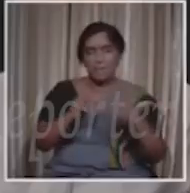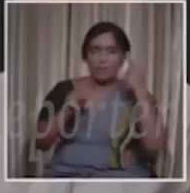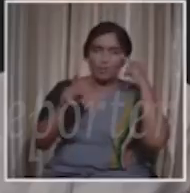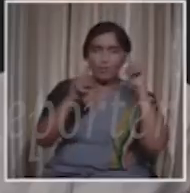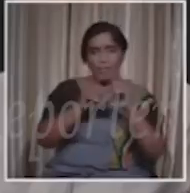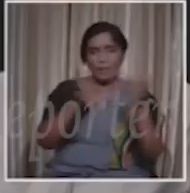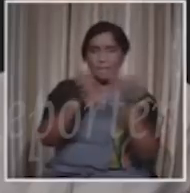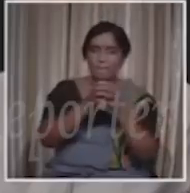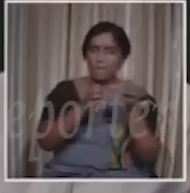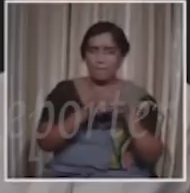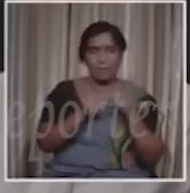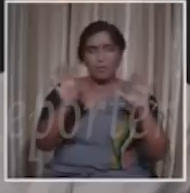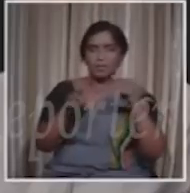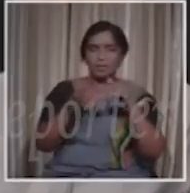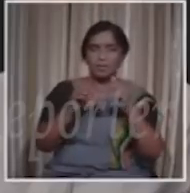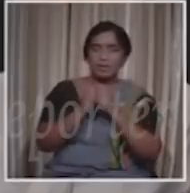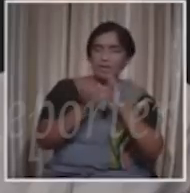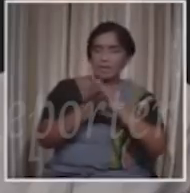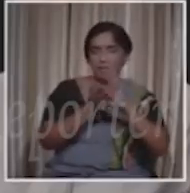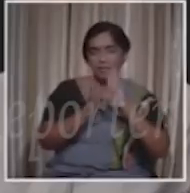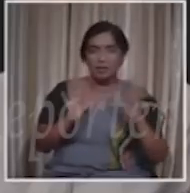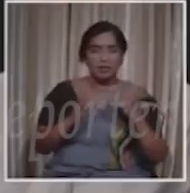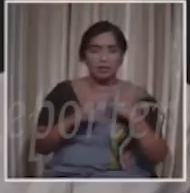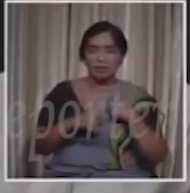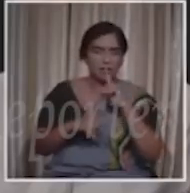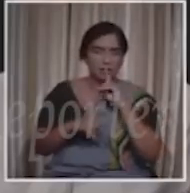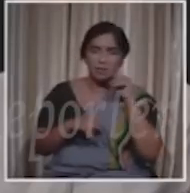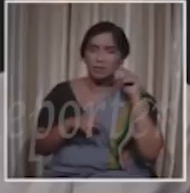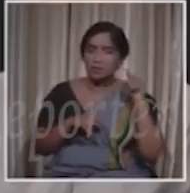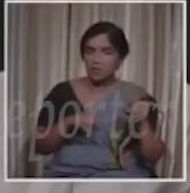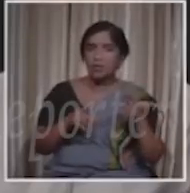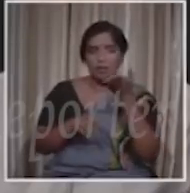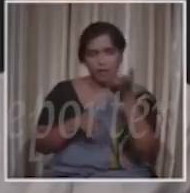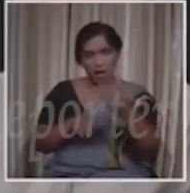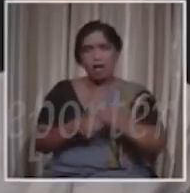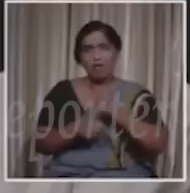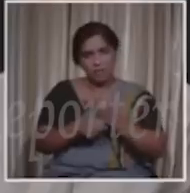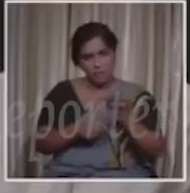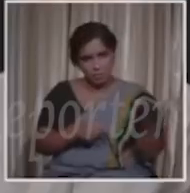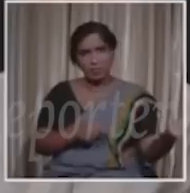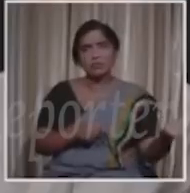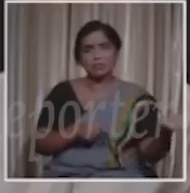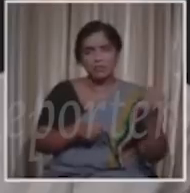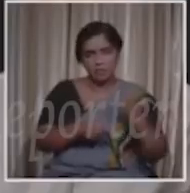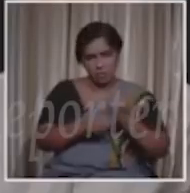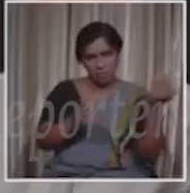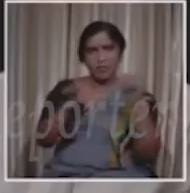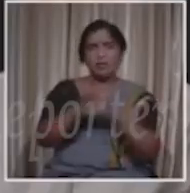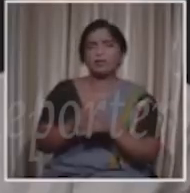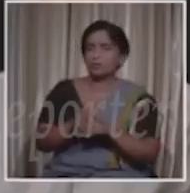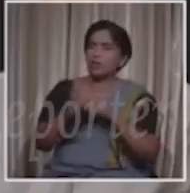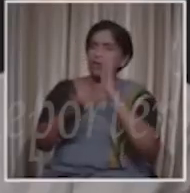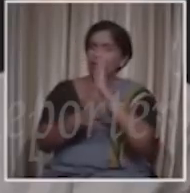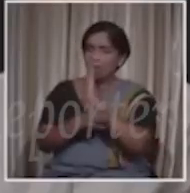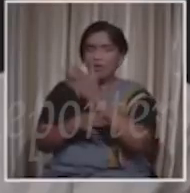විසඳන එක අනික එක එක පක්ෂවල අය මේවට සම්බන්ධ වෙලා තියෙනවා බිම් මට්ටමේ පුද්ගලික